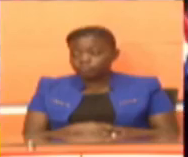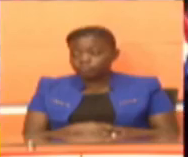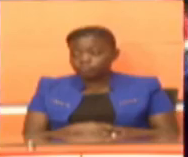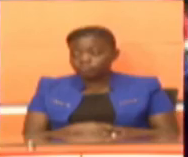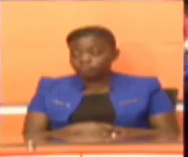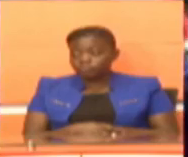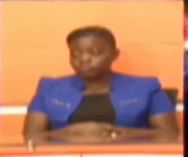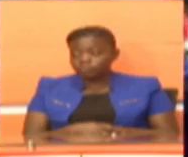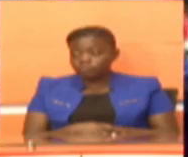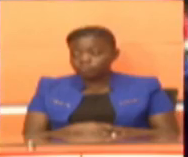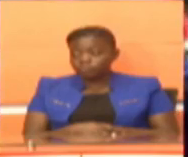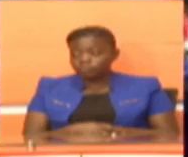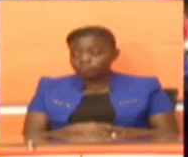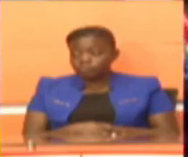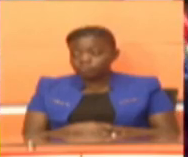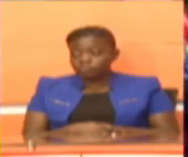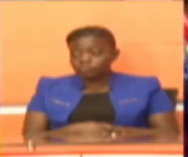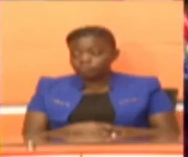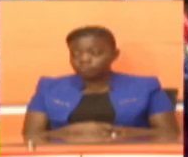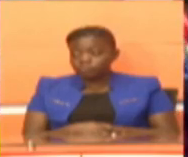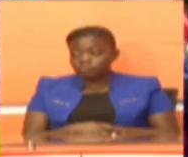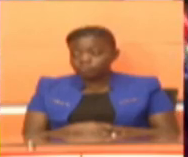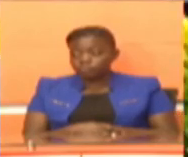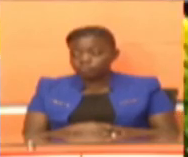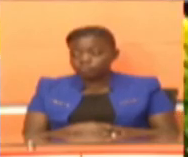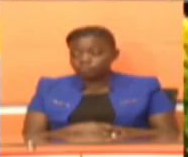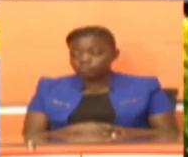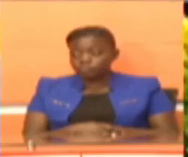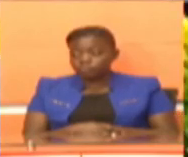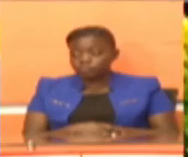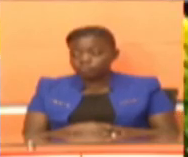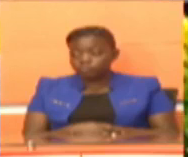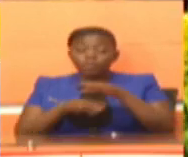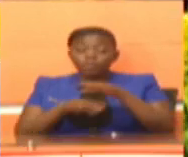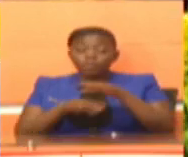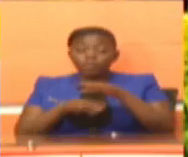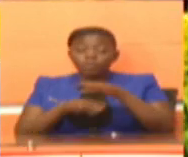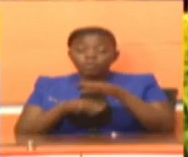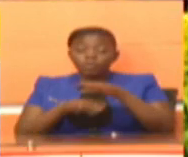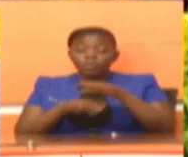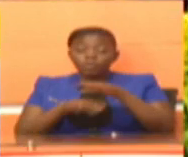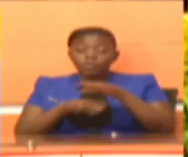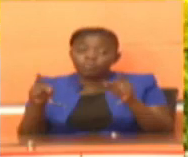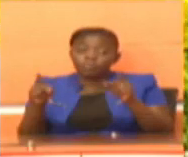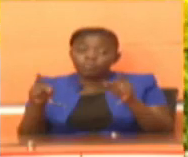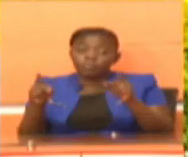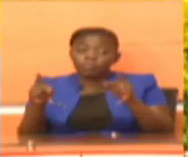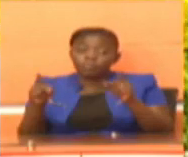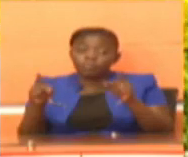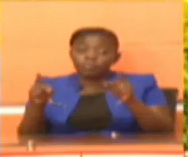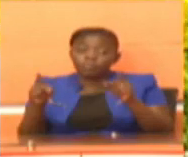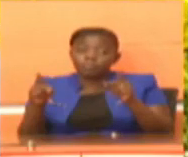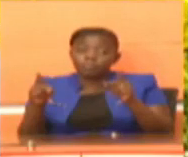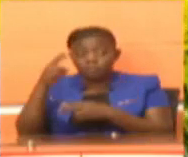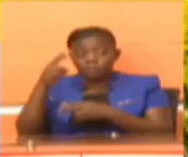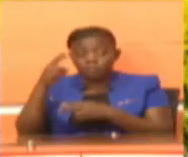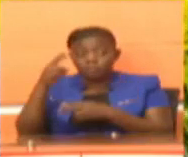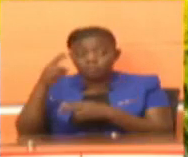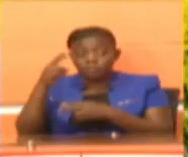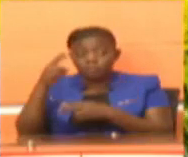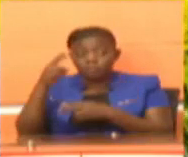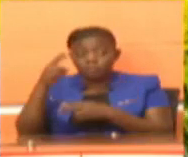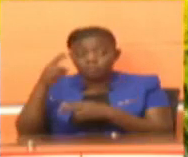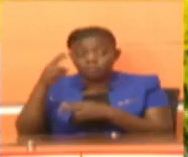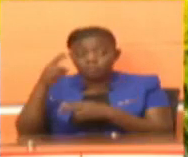senda wetuli batumu, senda wetuli batumu. Okusinzira ku batuuze, bano basemba okwalaba ku lwokutaano lwa wiiki ewedde,